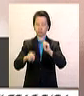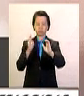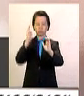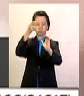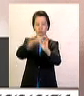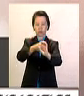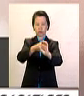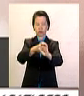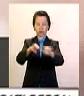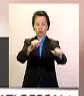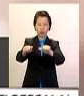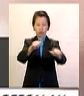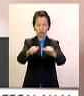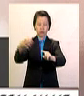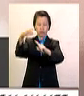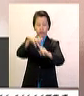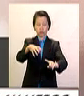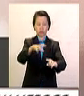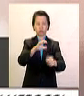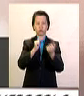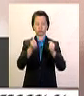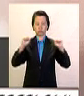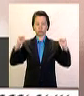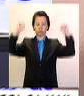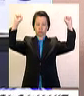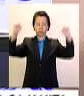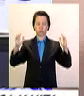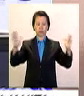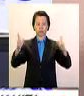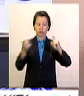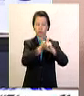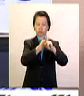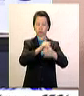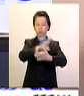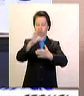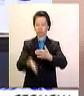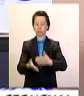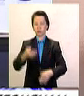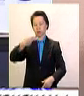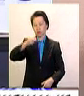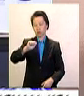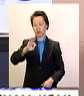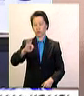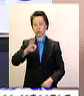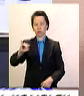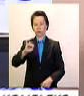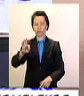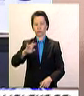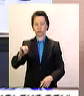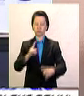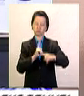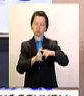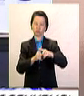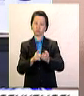menyertai mana-mana aktiviti dan kejohanan melibatkan sukan angkat berat sehingga tempoh penggantungan selesai. Hafifi disahkan positif mengambil